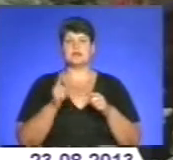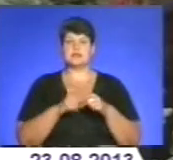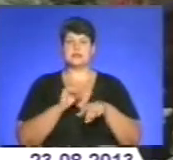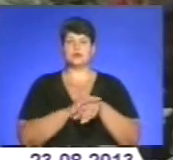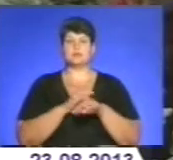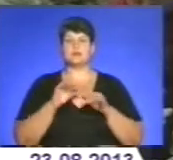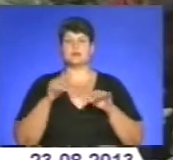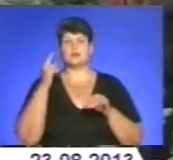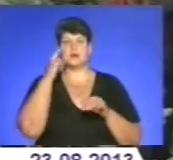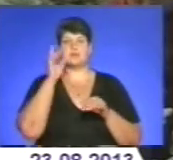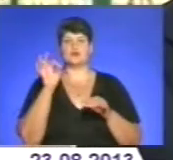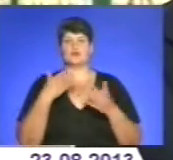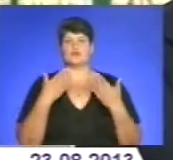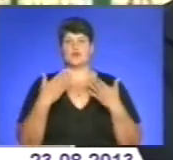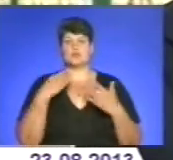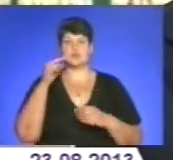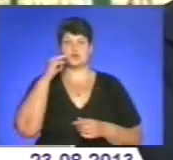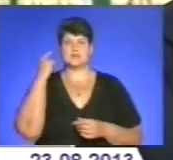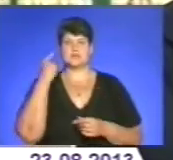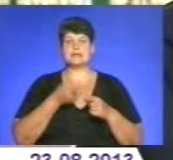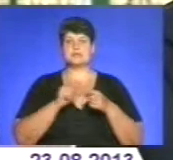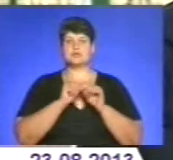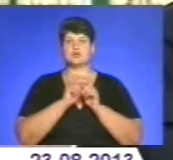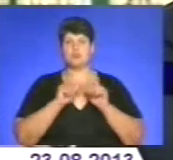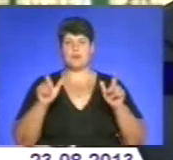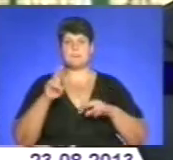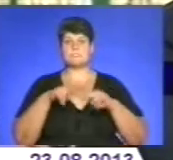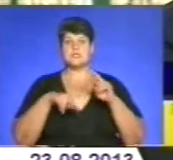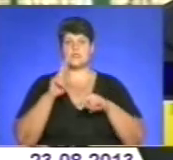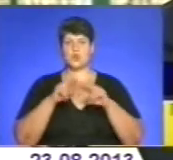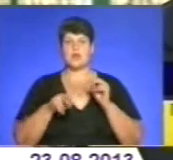щодо відносин з Росією. Ця школа построена по